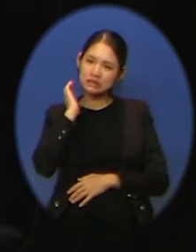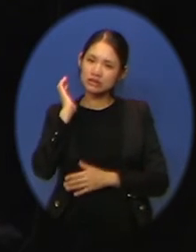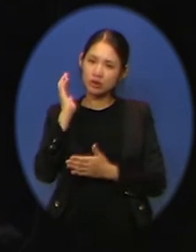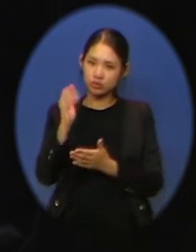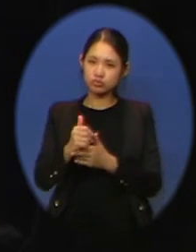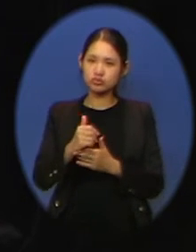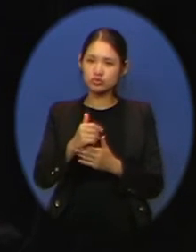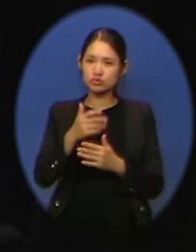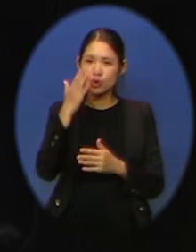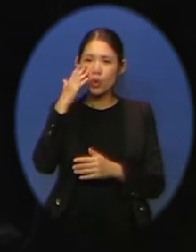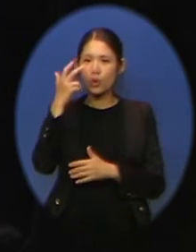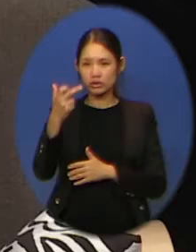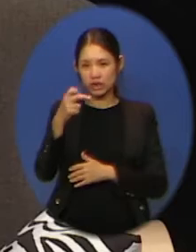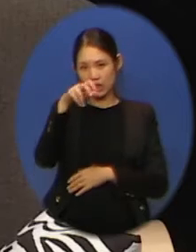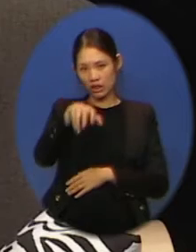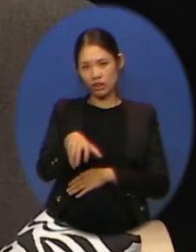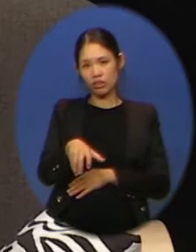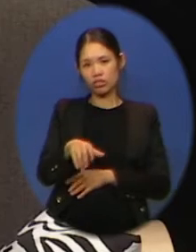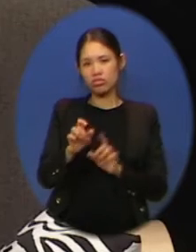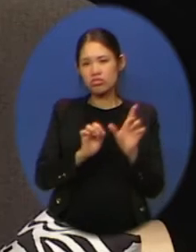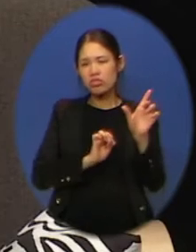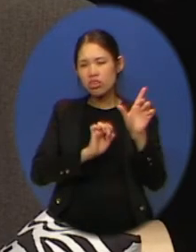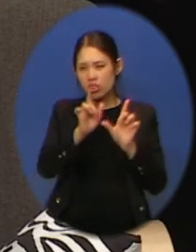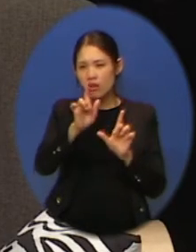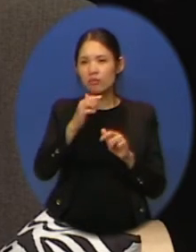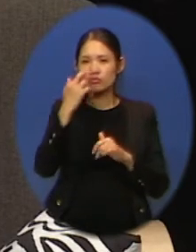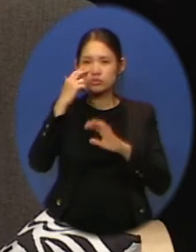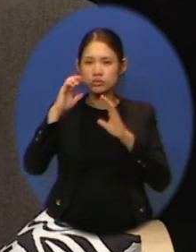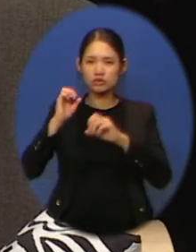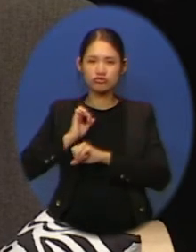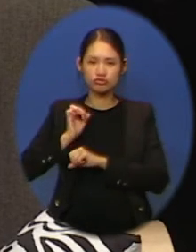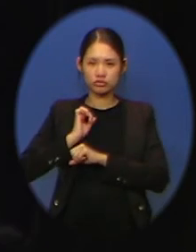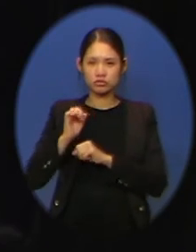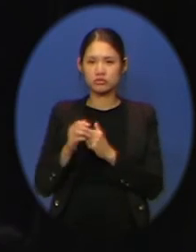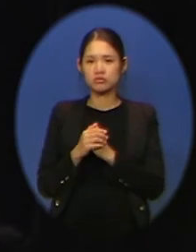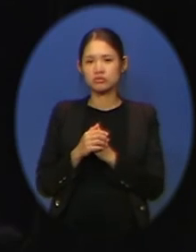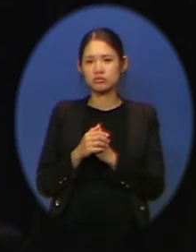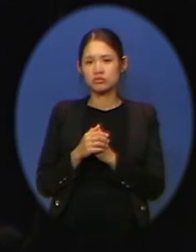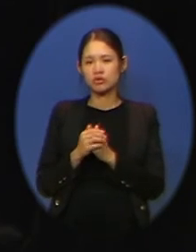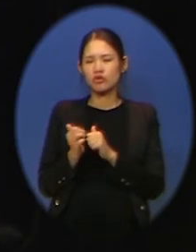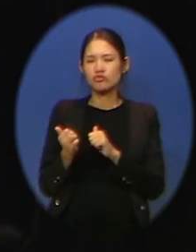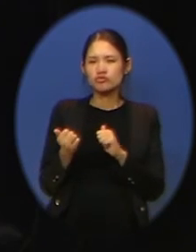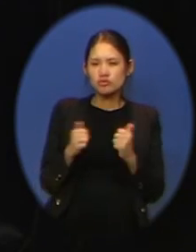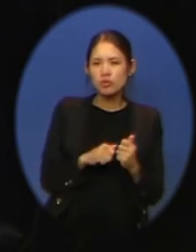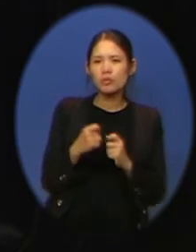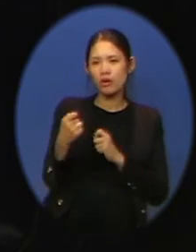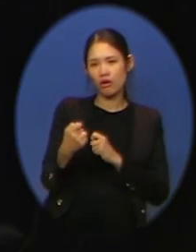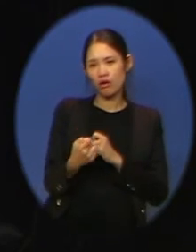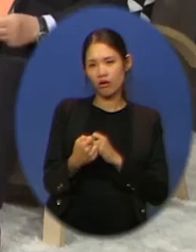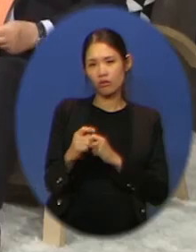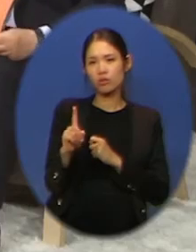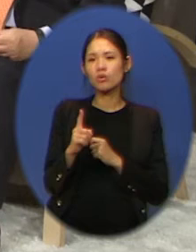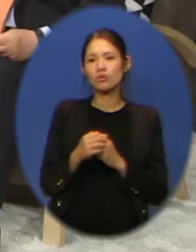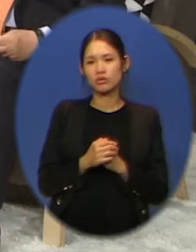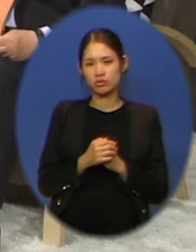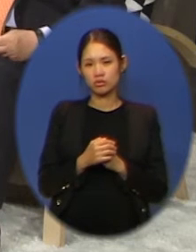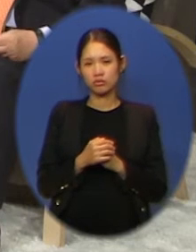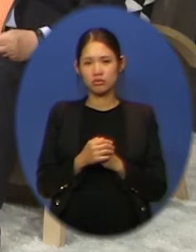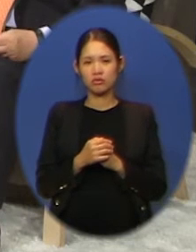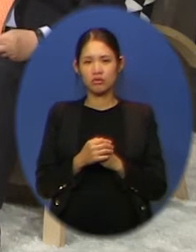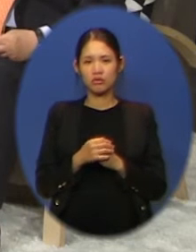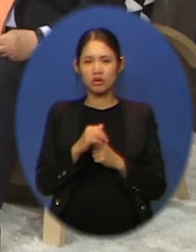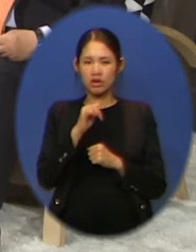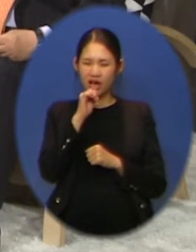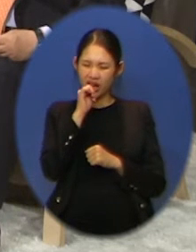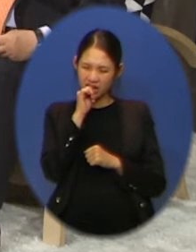다 미군들이 그렇죠. 미군 군인 죽게 생겼는데 죽게. 그러니까 뭐 이게 절대 무슨